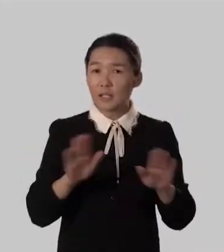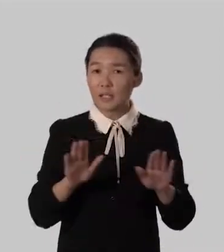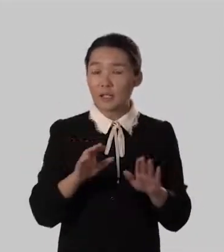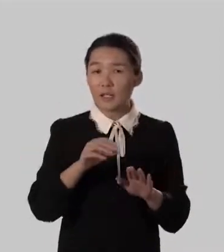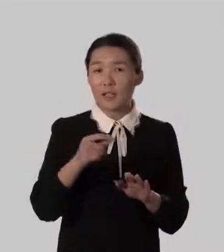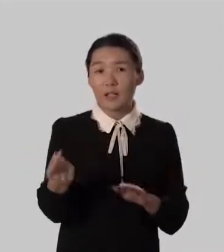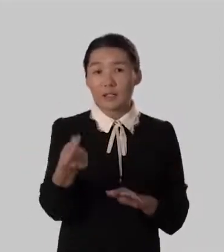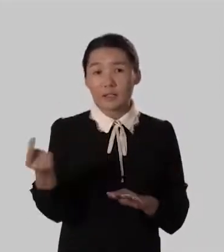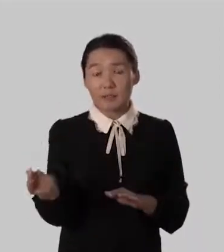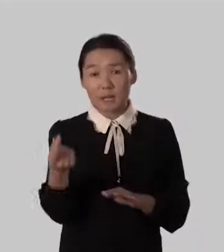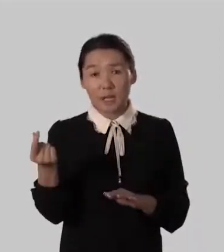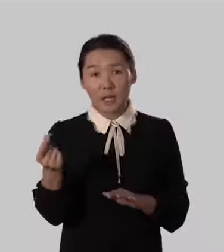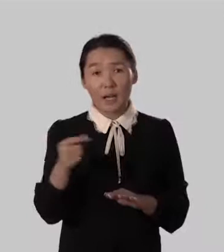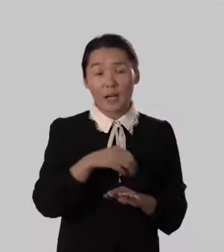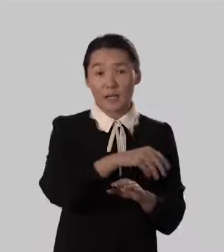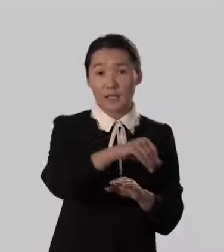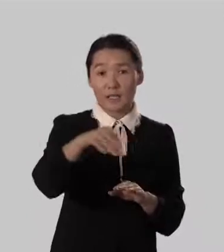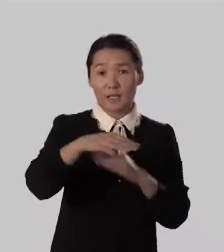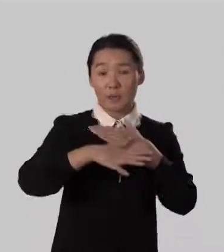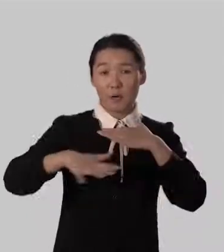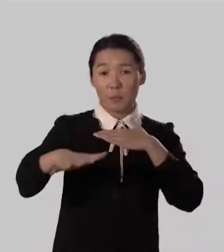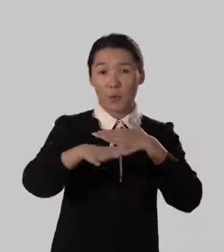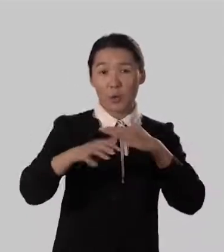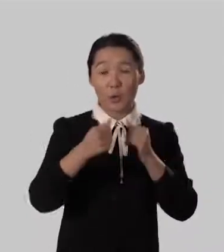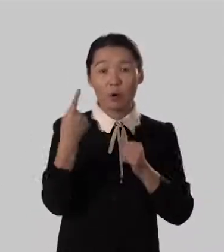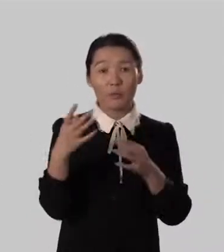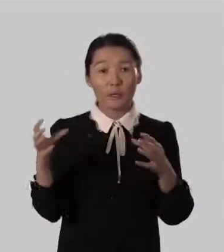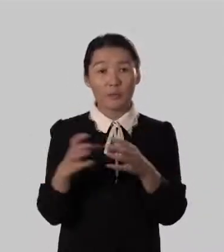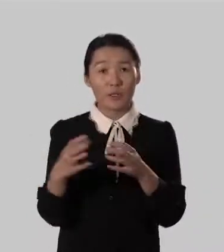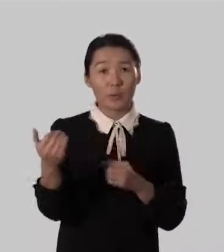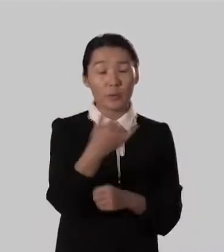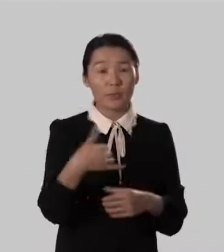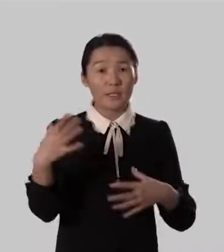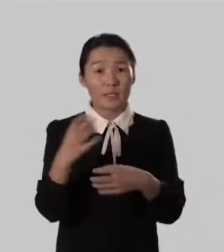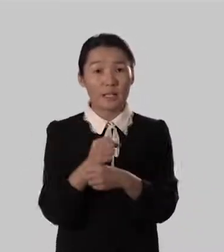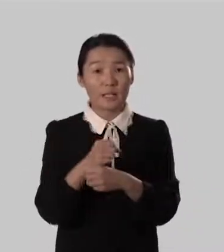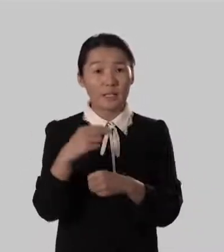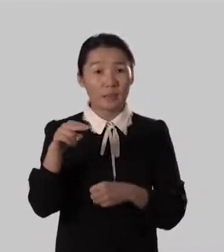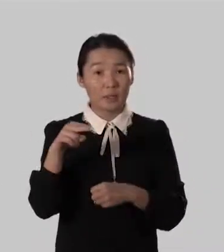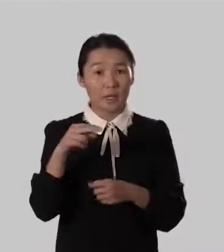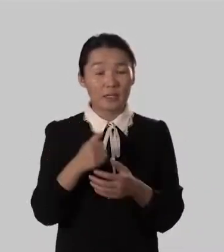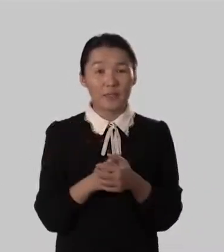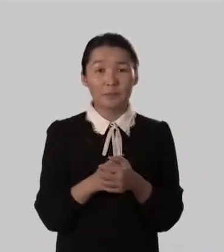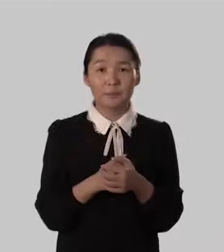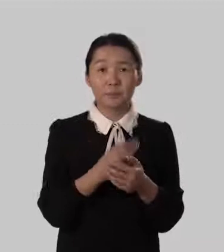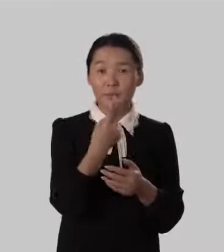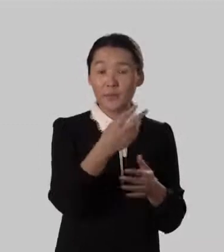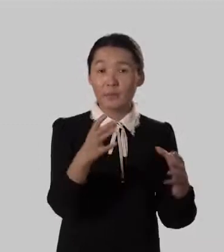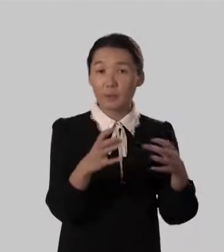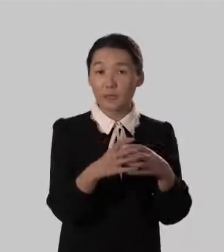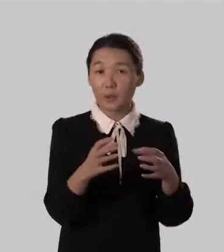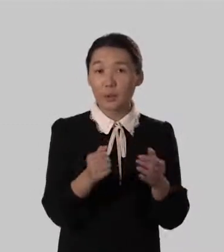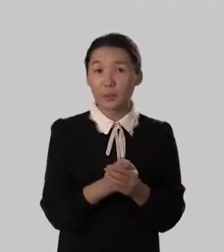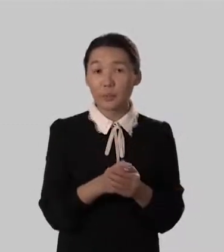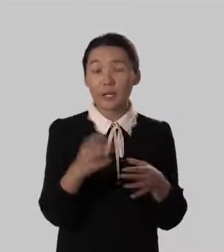семена рассеяны по полю первой группе у нас краткие прилагательные во